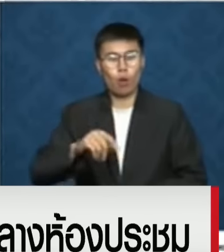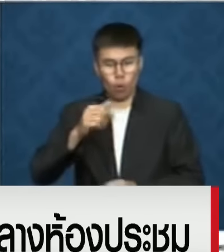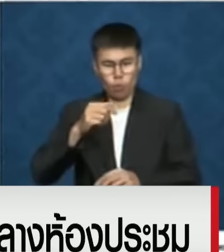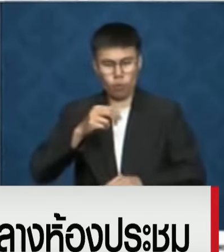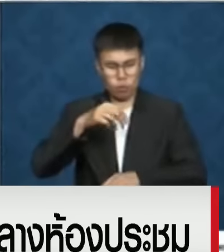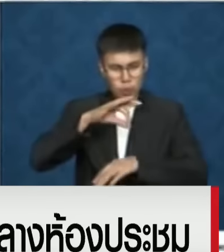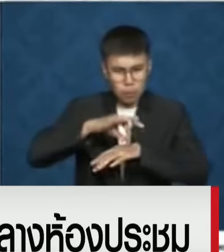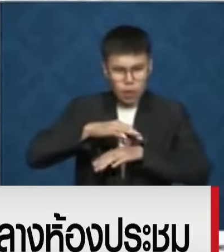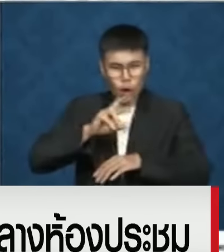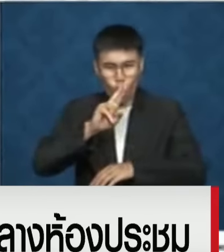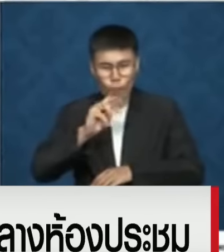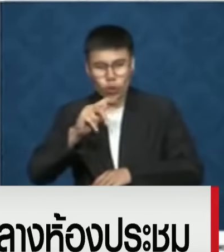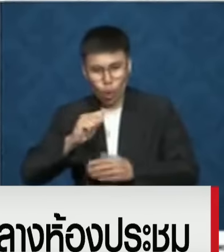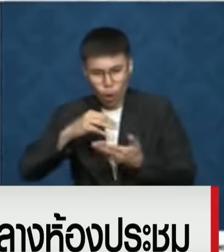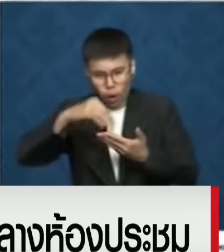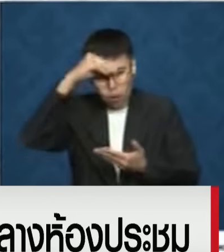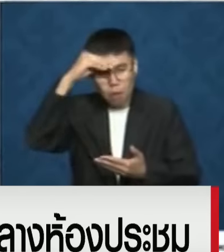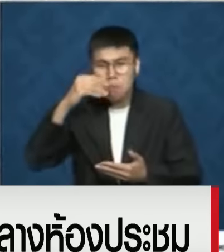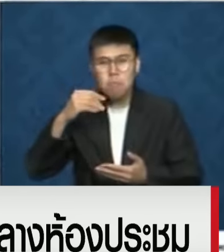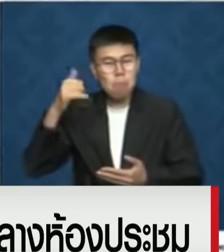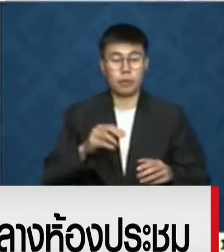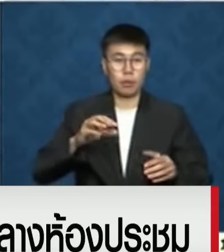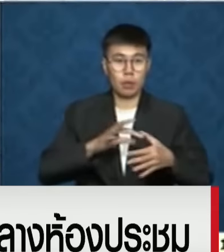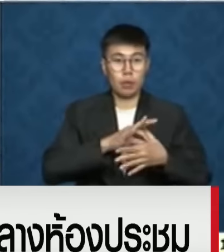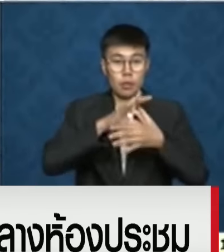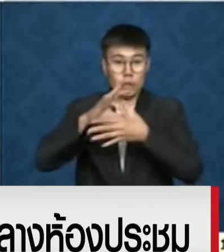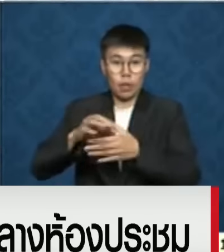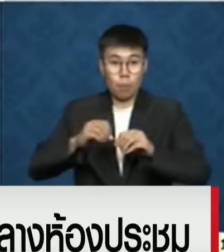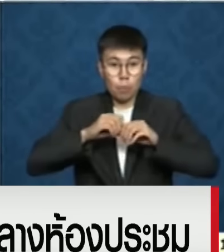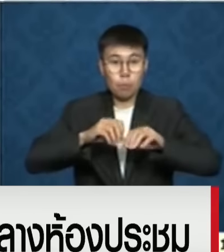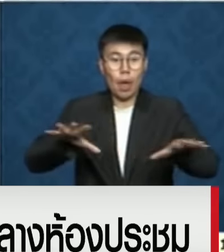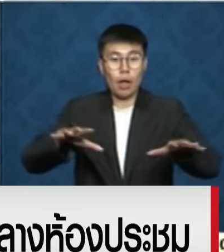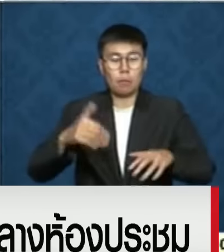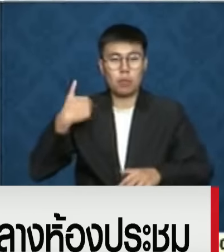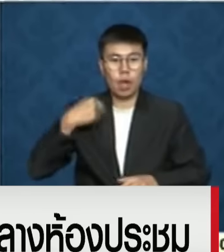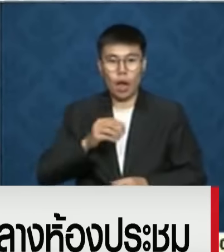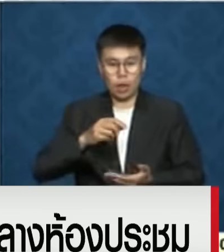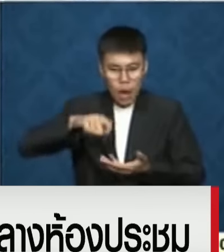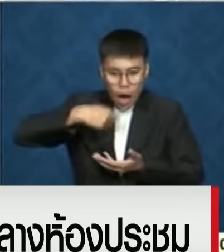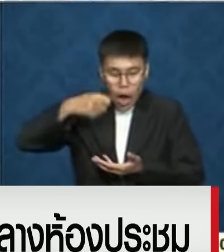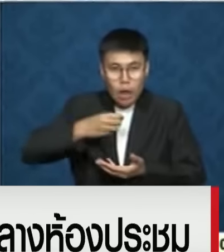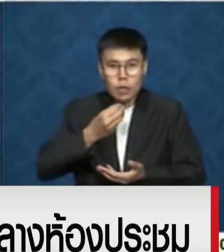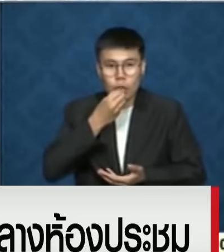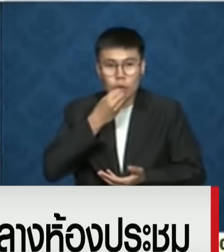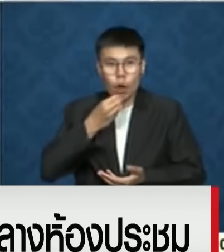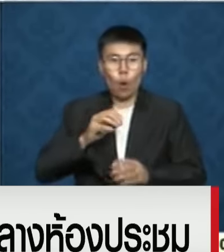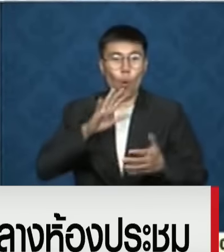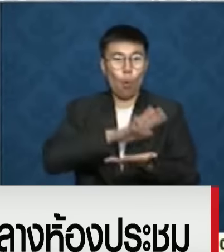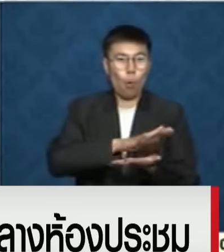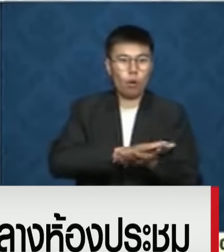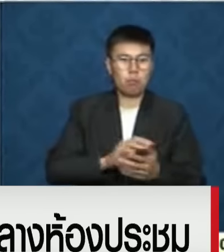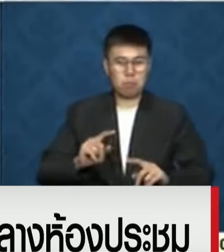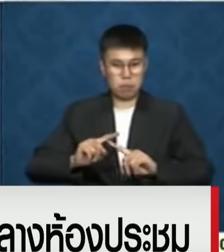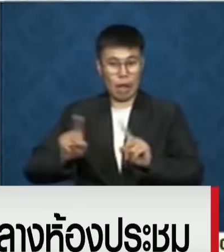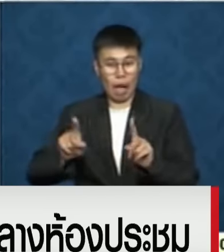ฮ่องสรอ่ะค่ะที่เพิ่งเป็นข่าวไปท่านผู้ชมจำได้นะคะถาดหลุมข้าวสวยไข่ต้มน้ำพริกห่อเล็กแล้วก็พูดไปถึงอีกหลายโรงเรียนที่มีปัญหา